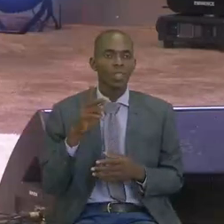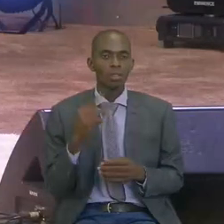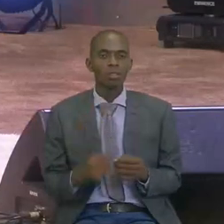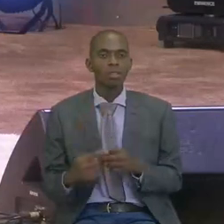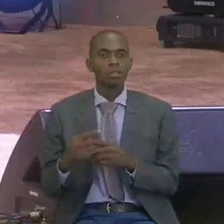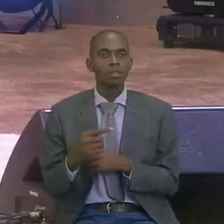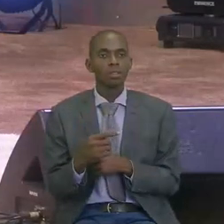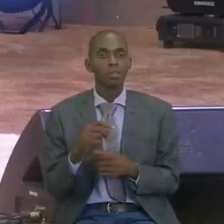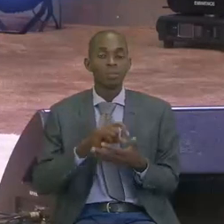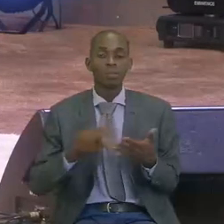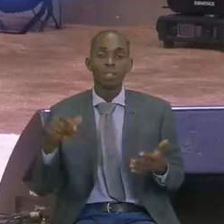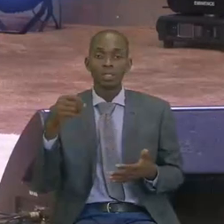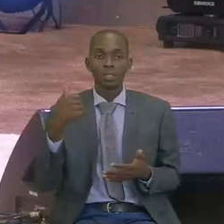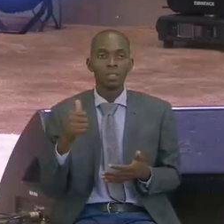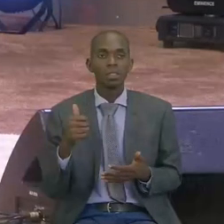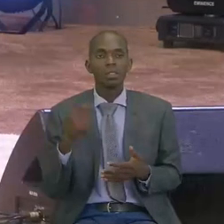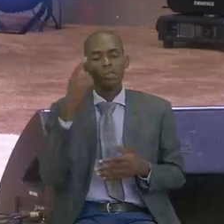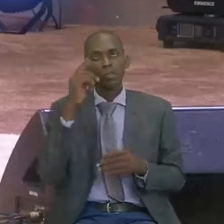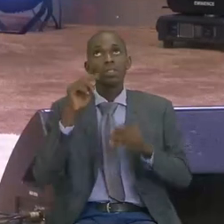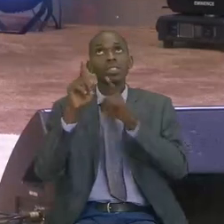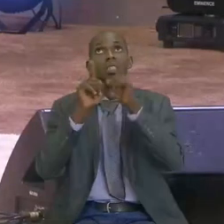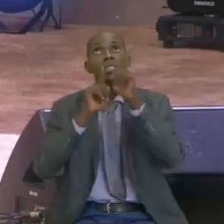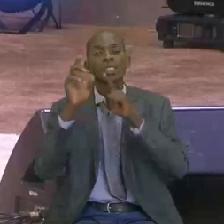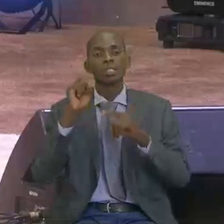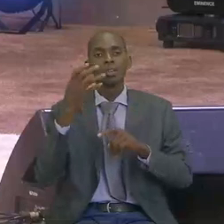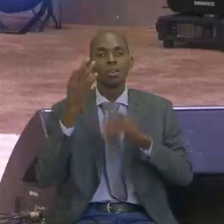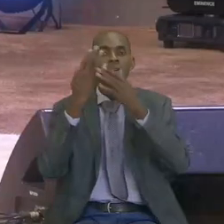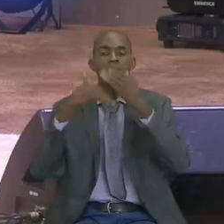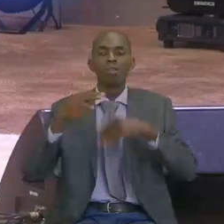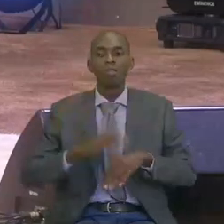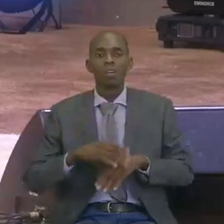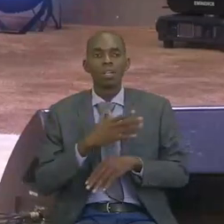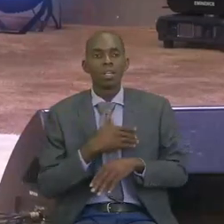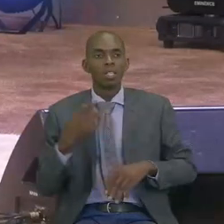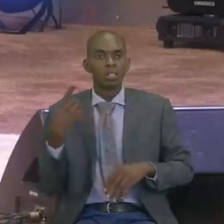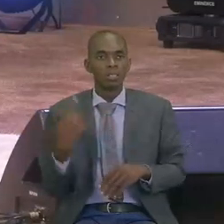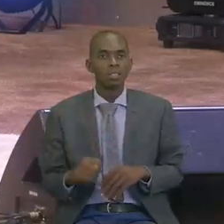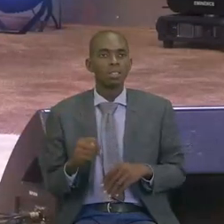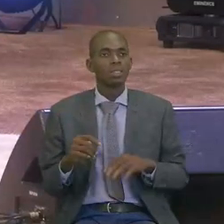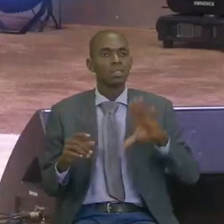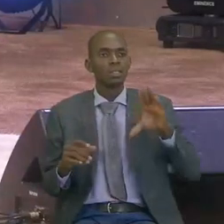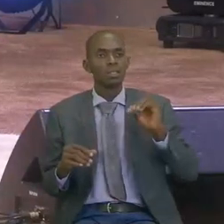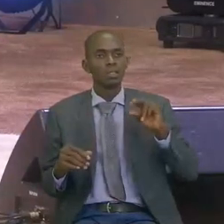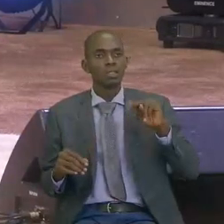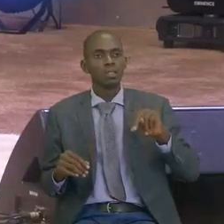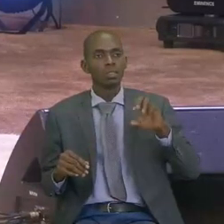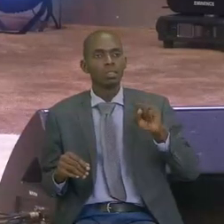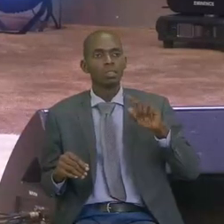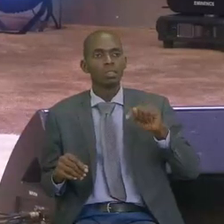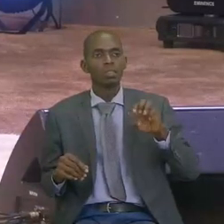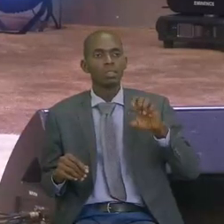car les étoiles des cieux et leurs astres ne feront plus briller